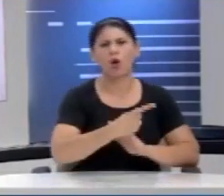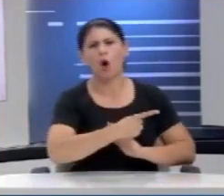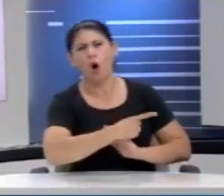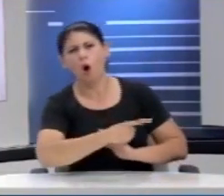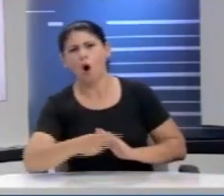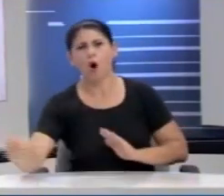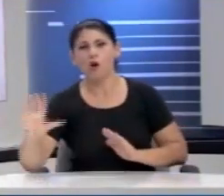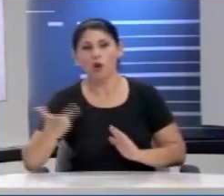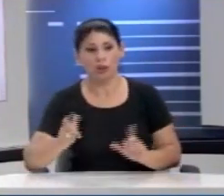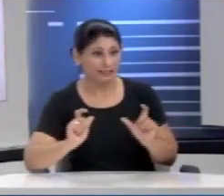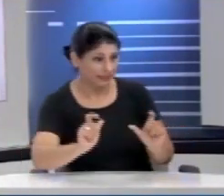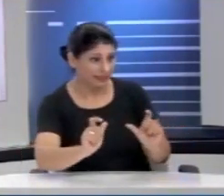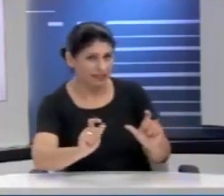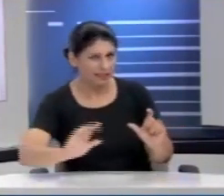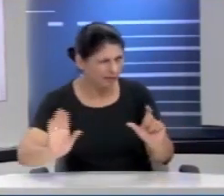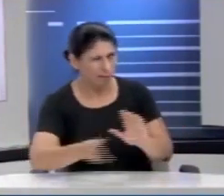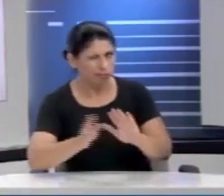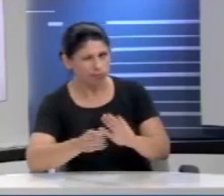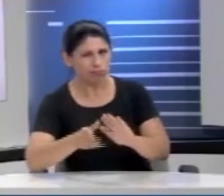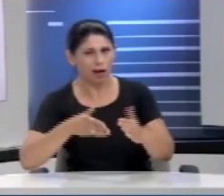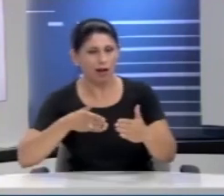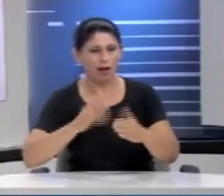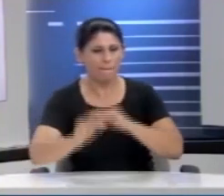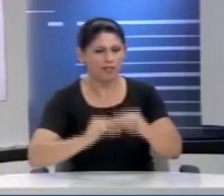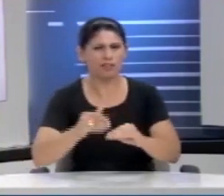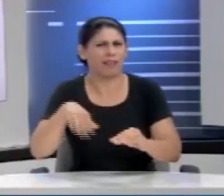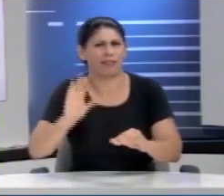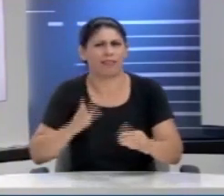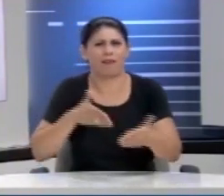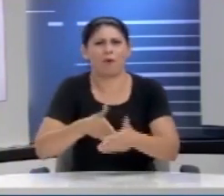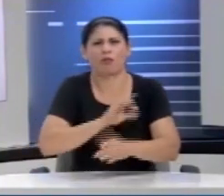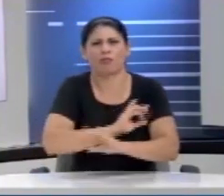τα προσκόμματα που βρίσκουν οι επενδυτές μπροστά τους.